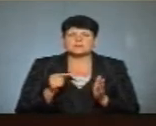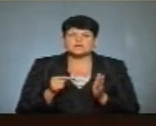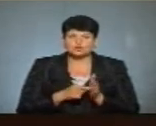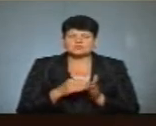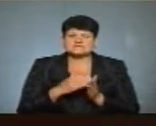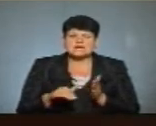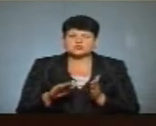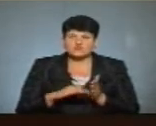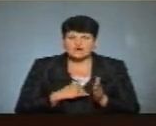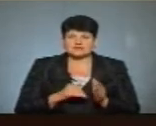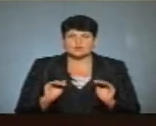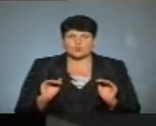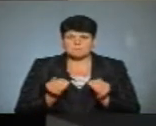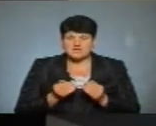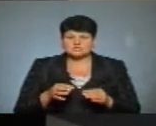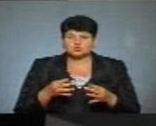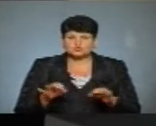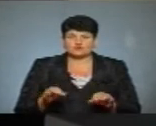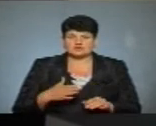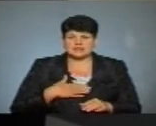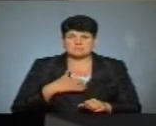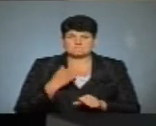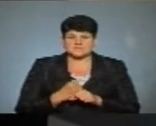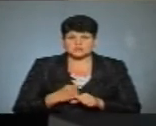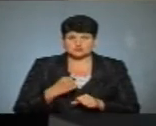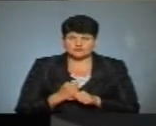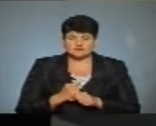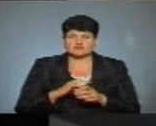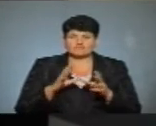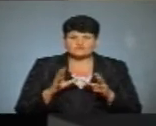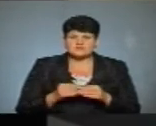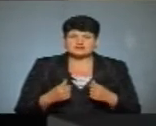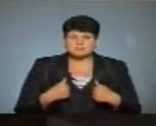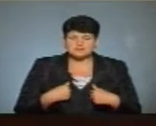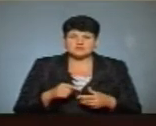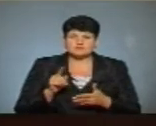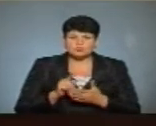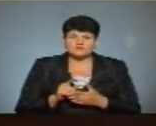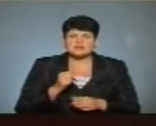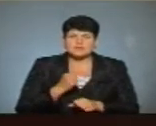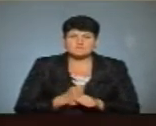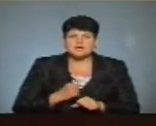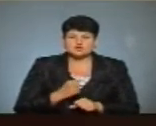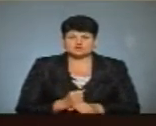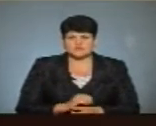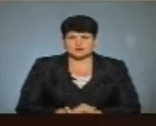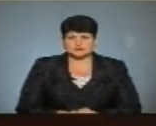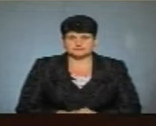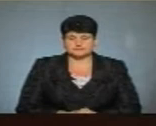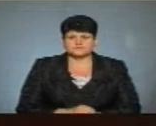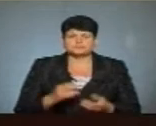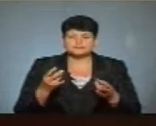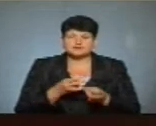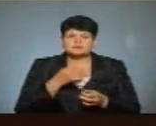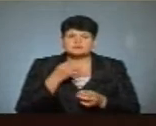ці обмеження і дозволити нам працювати. Все ж таки, ми повинні працювати. Варто